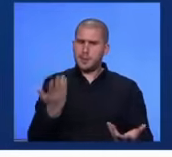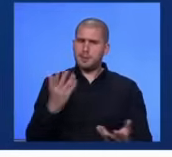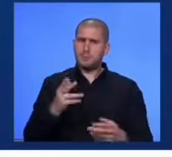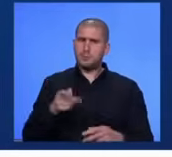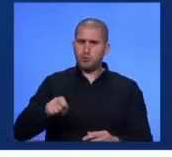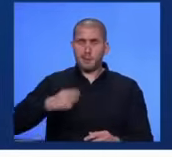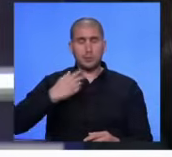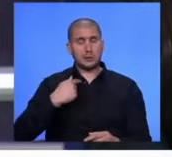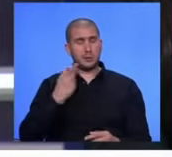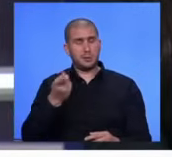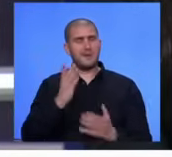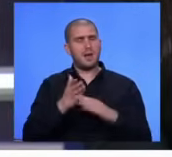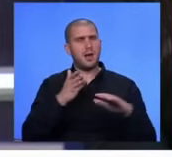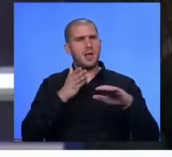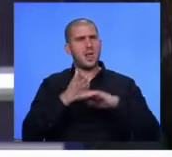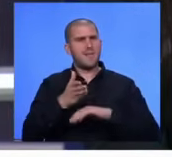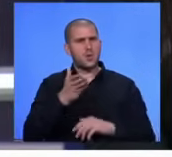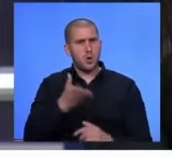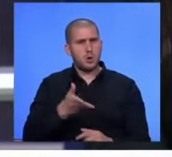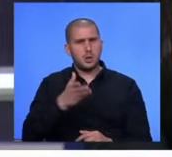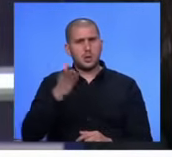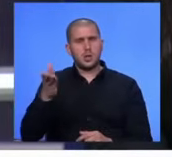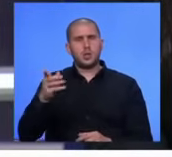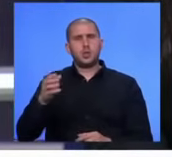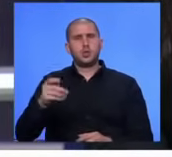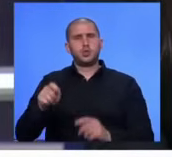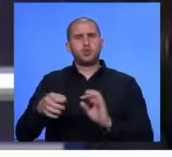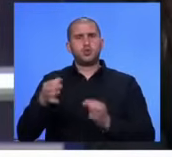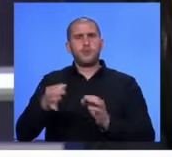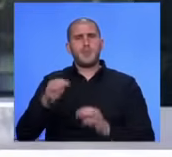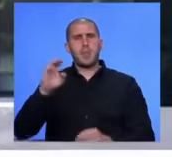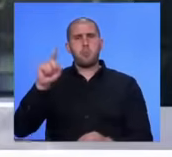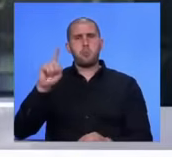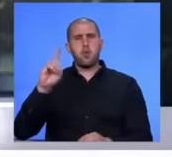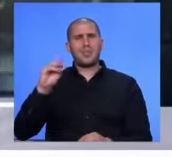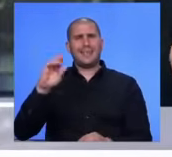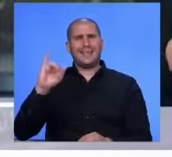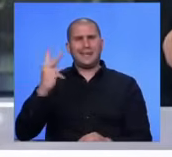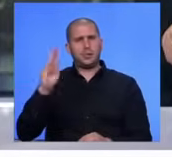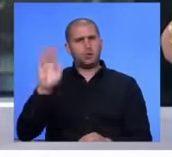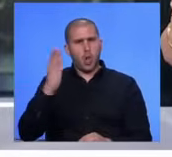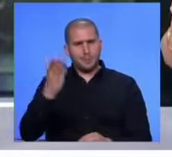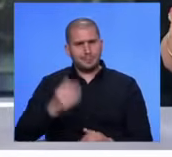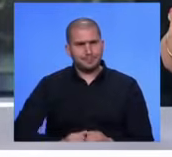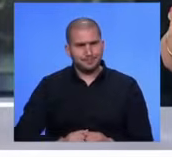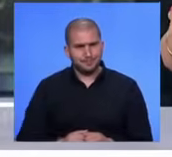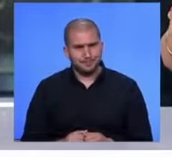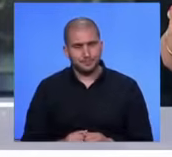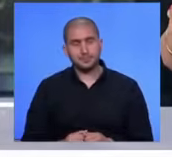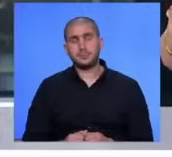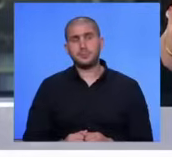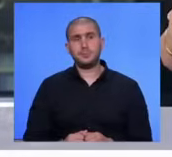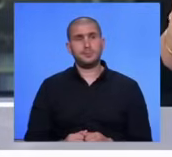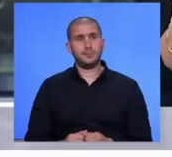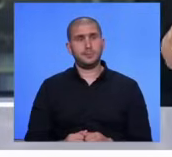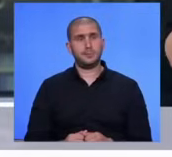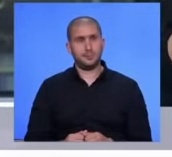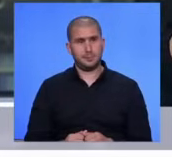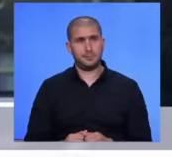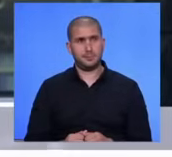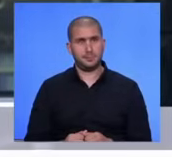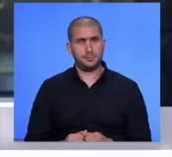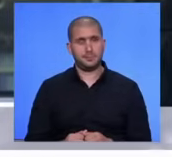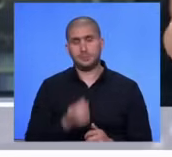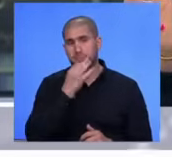רוצה ברשותכם לפנות עם זה אל השופט מודריק, שלום שוב, השופט מודריק. קודם כל, אמירה... שלום.